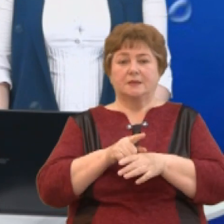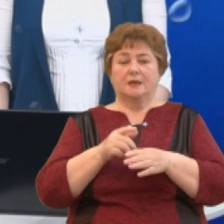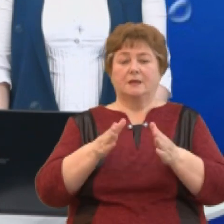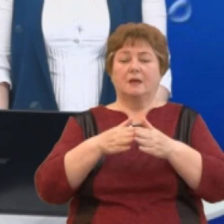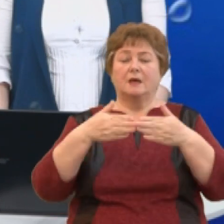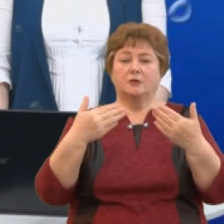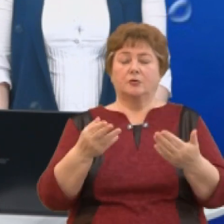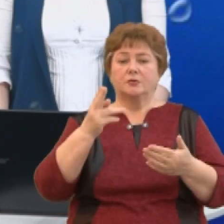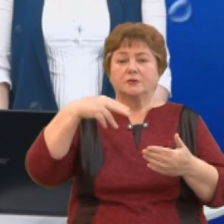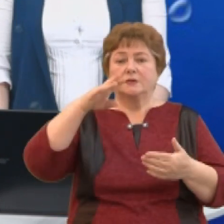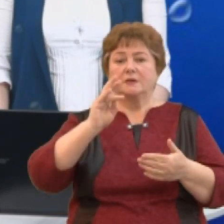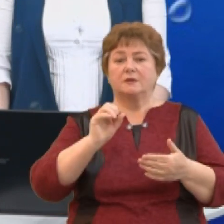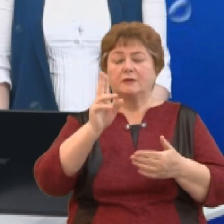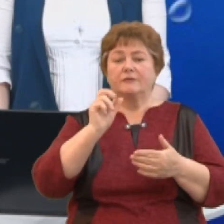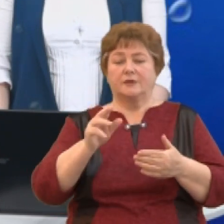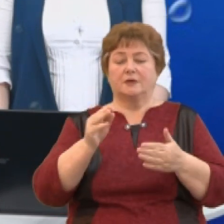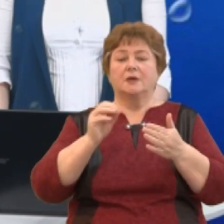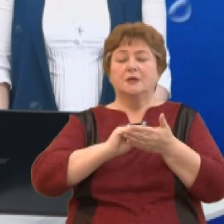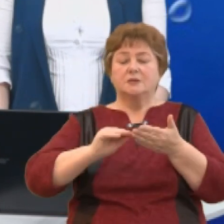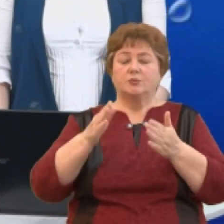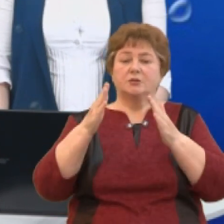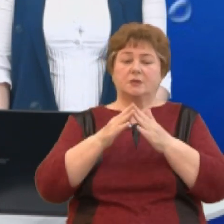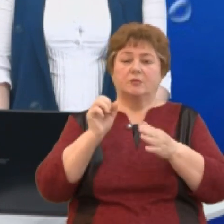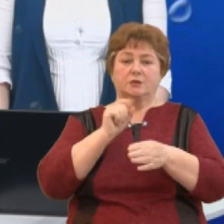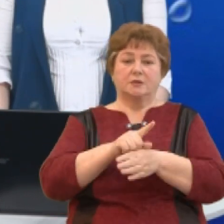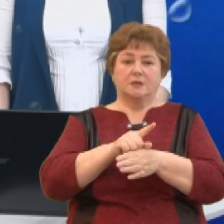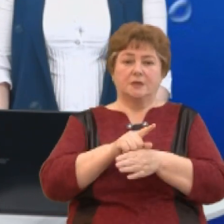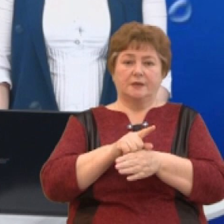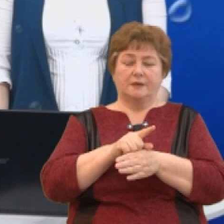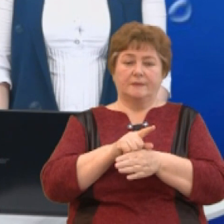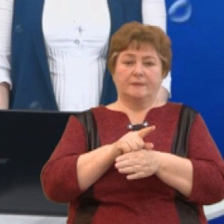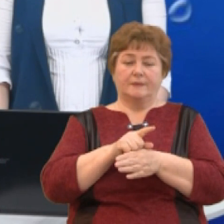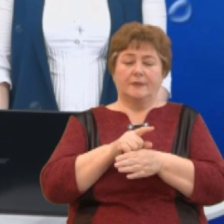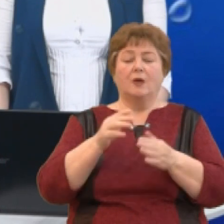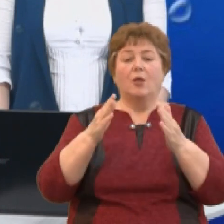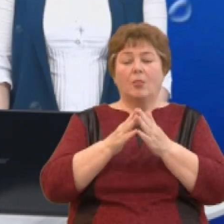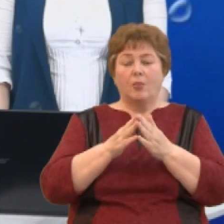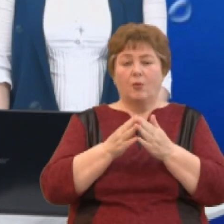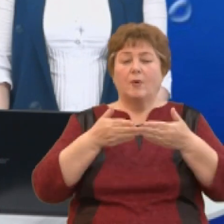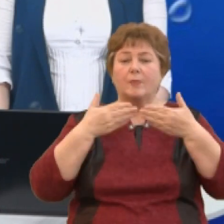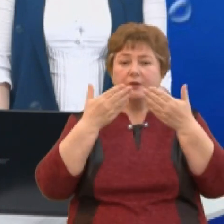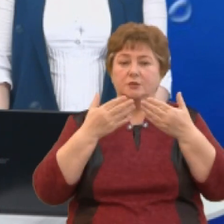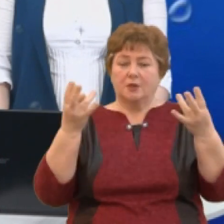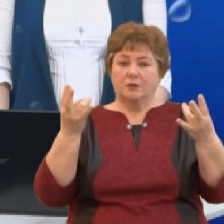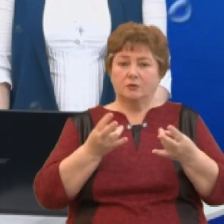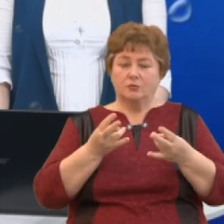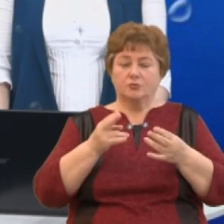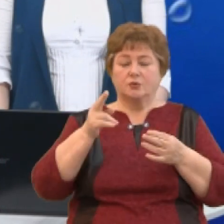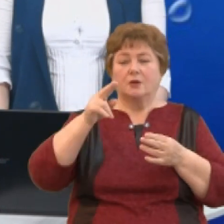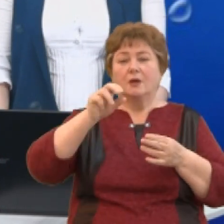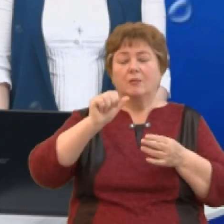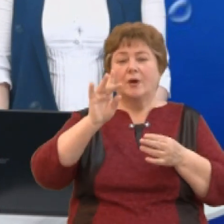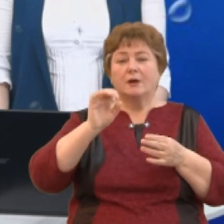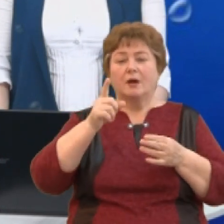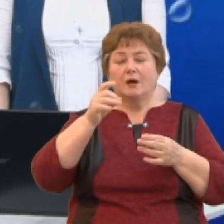Откройте дневник и запишите домашнее задание. Дома вы прочитаете параграф